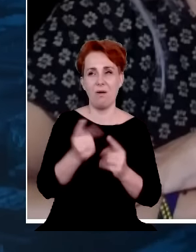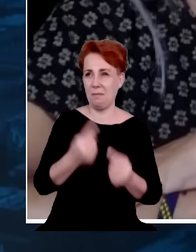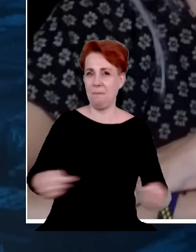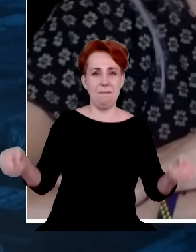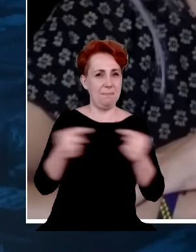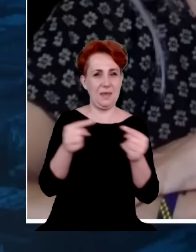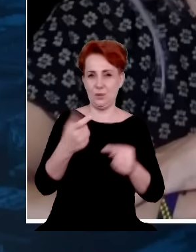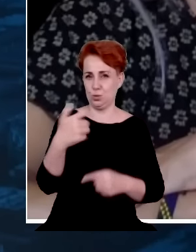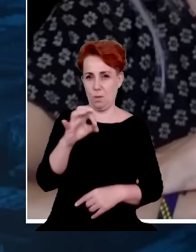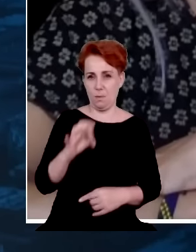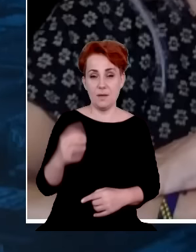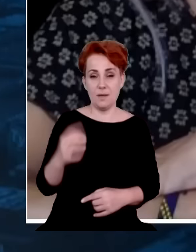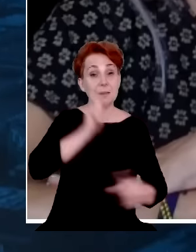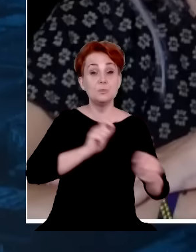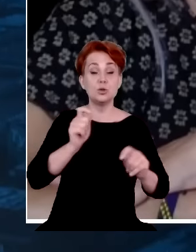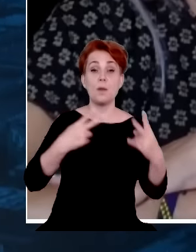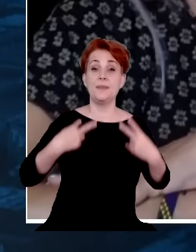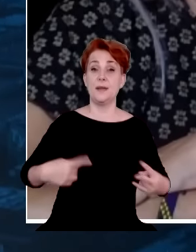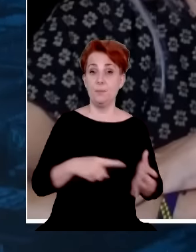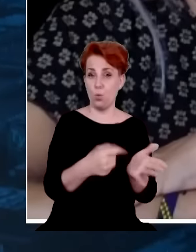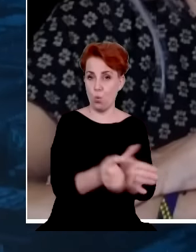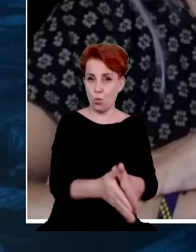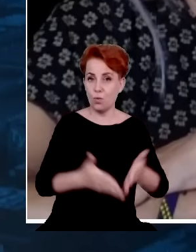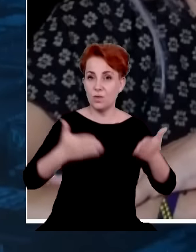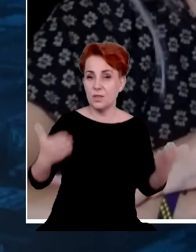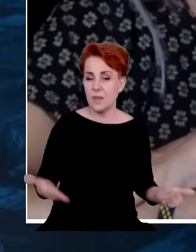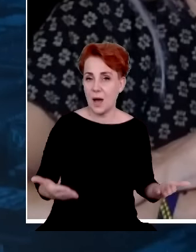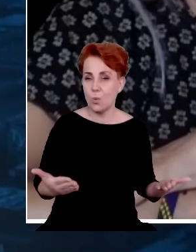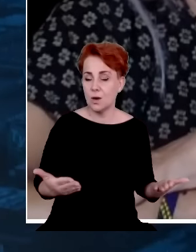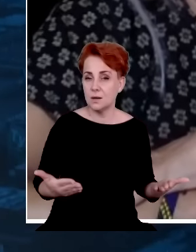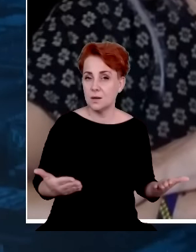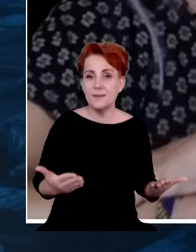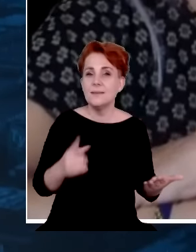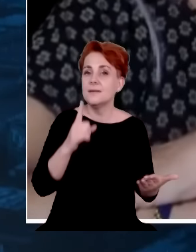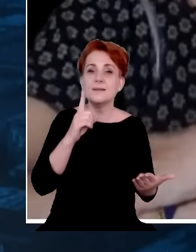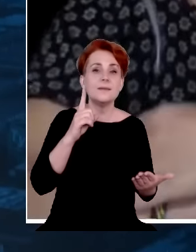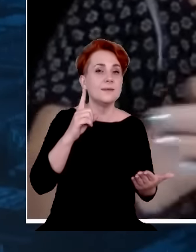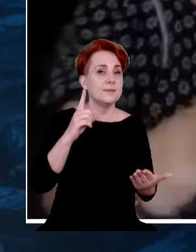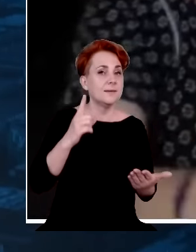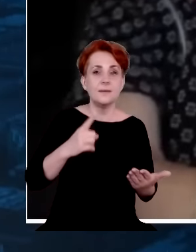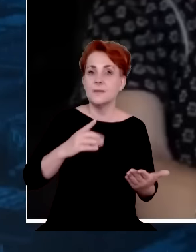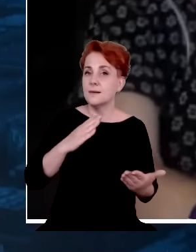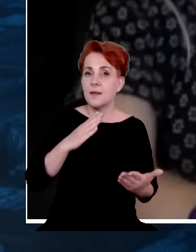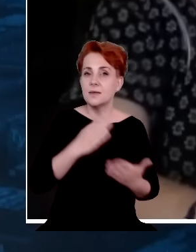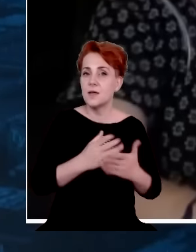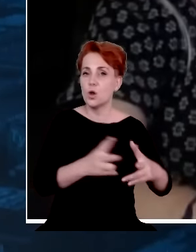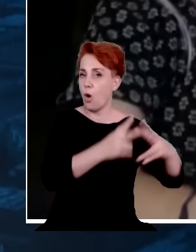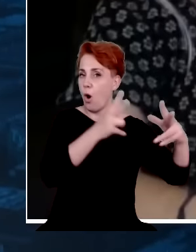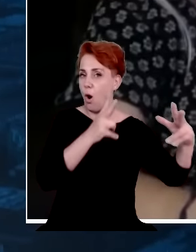przypomnę że Trybunał Konstytucyjny nie tylko y za